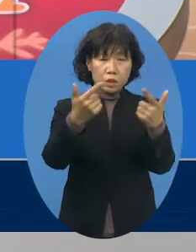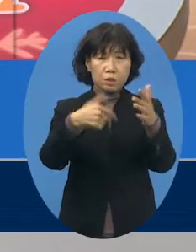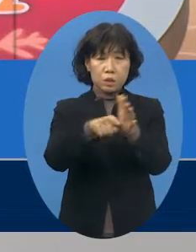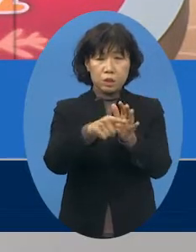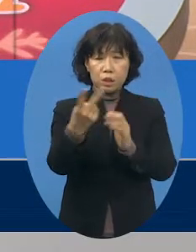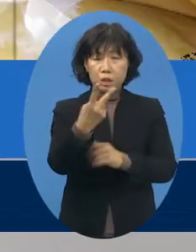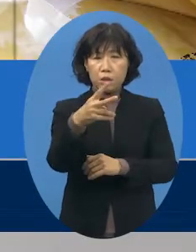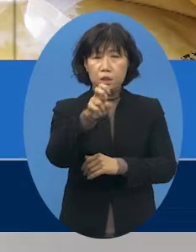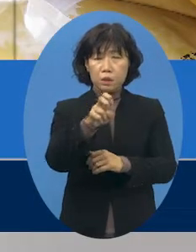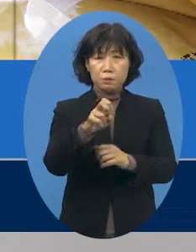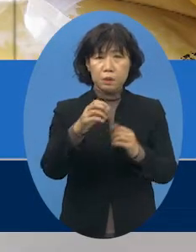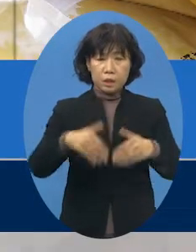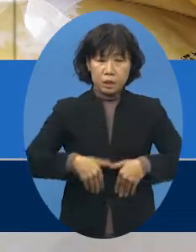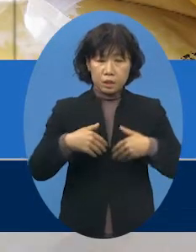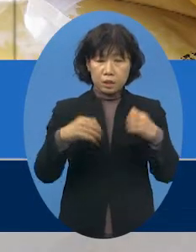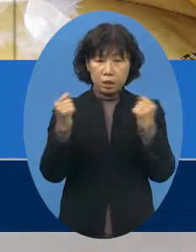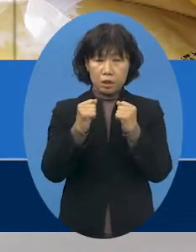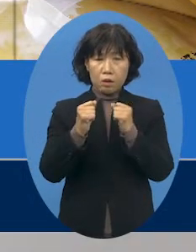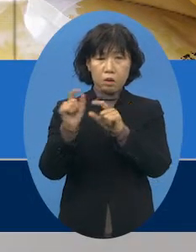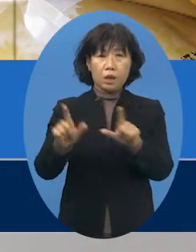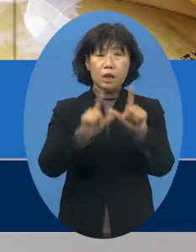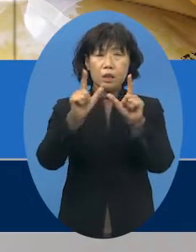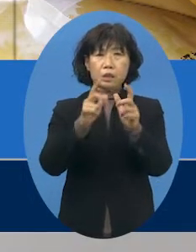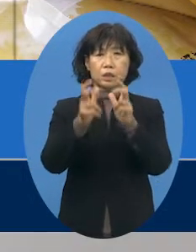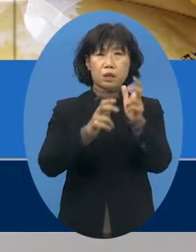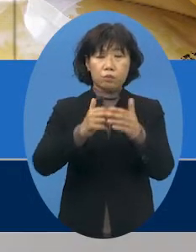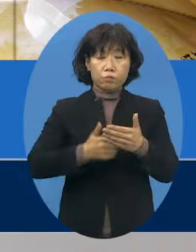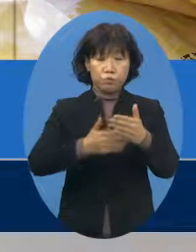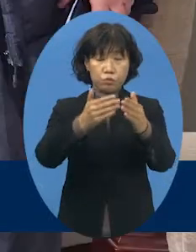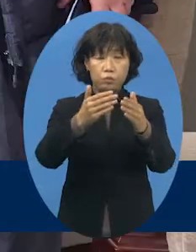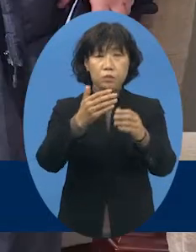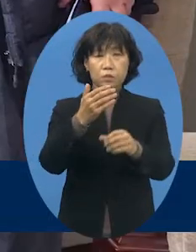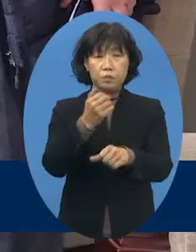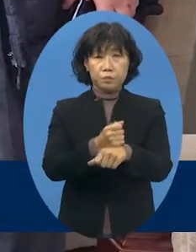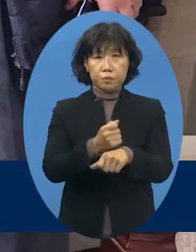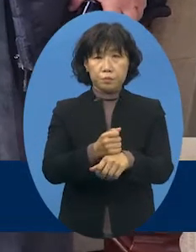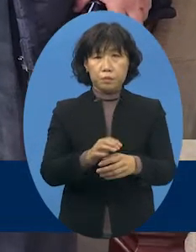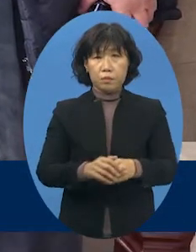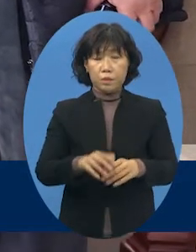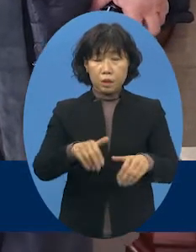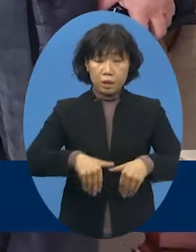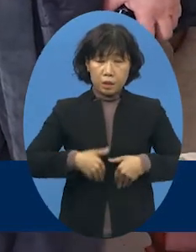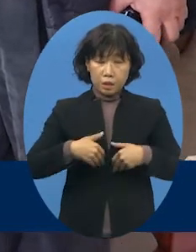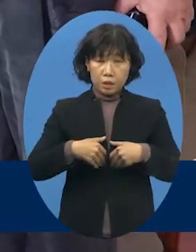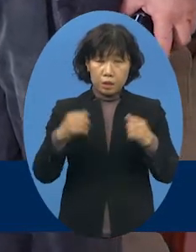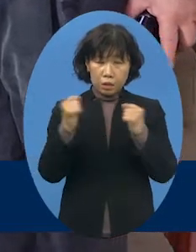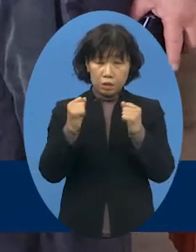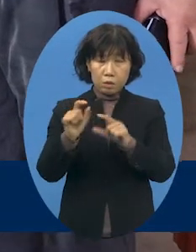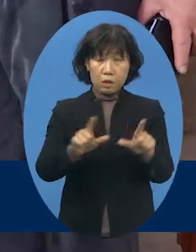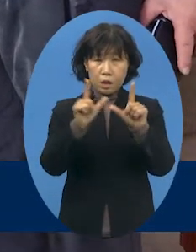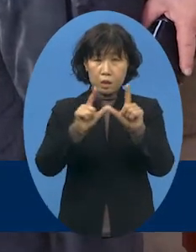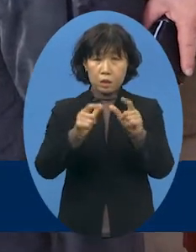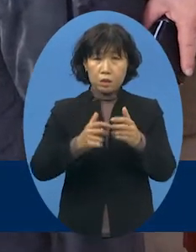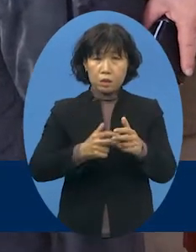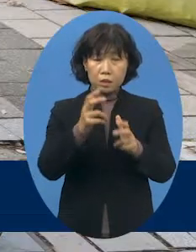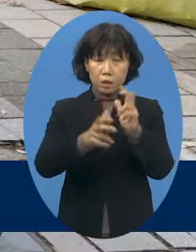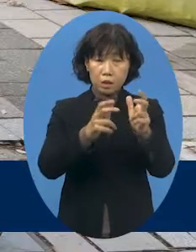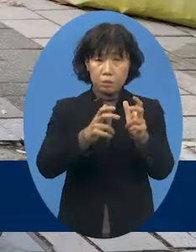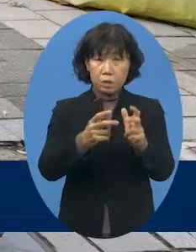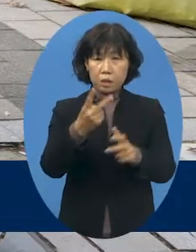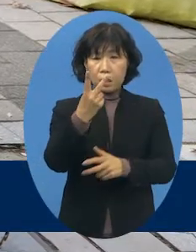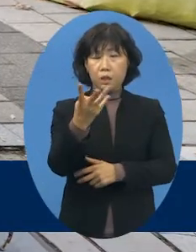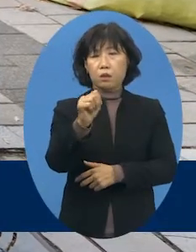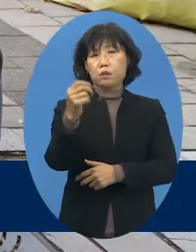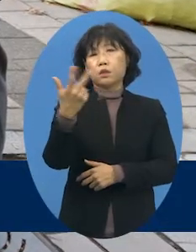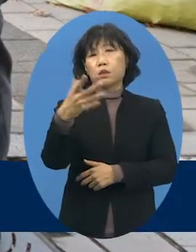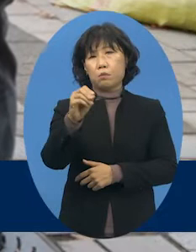2022 따뜻한 겨울나기 사업이 추진됩니다 군은 지난해 따뜻한 겨울나기 사업을 통해 2억 7천